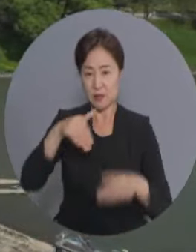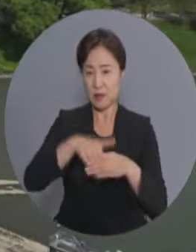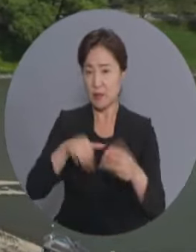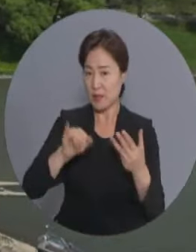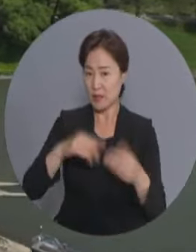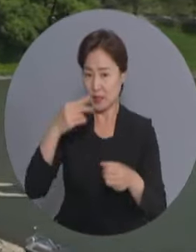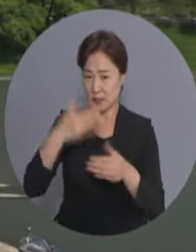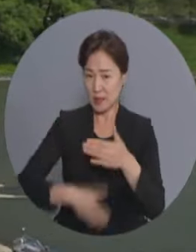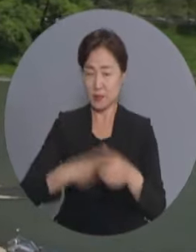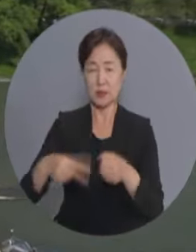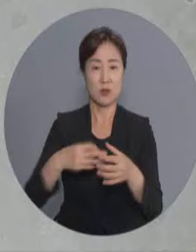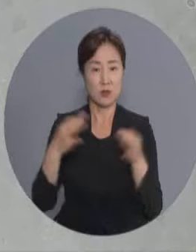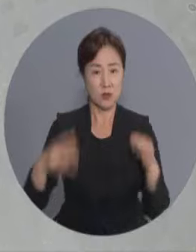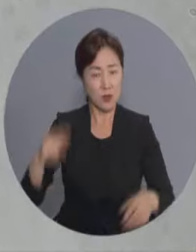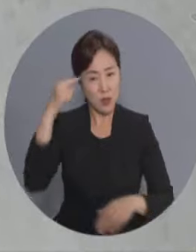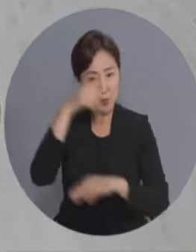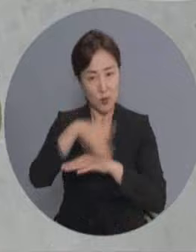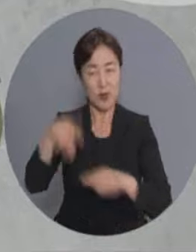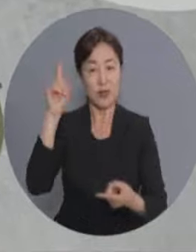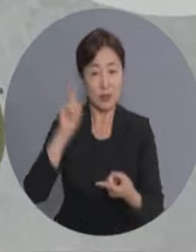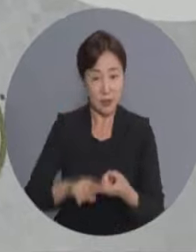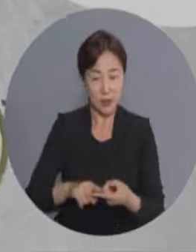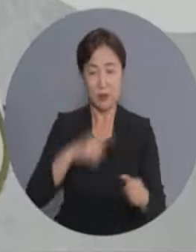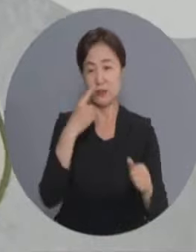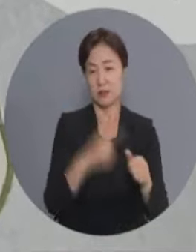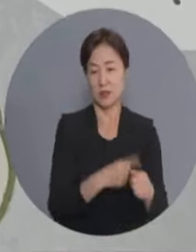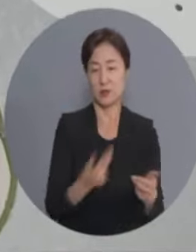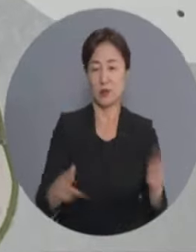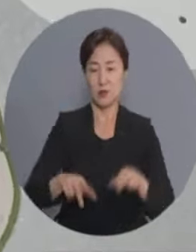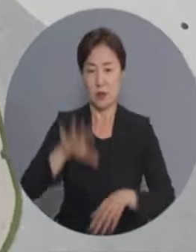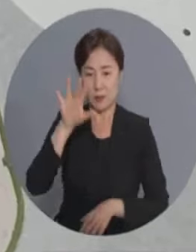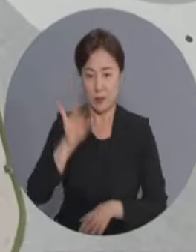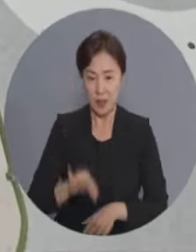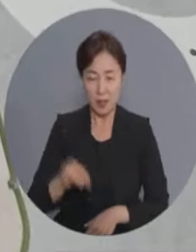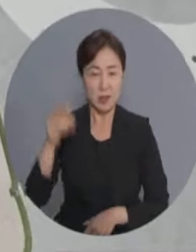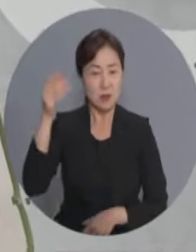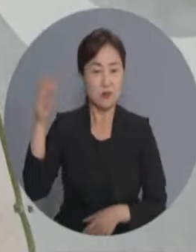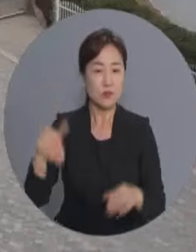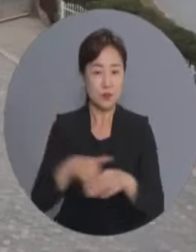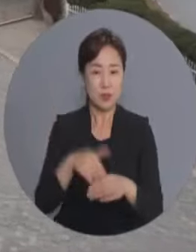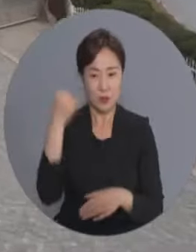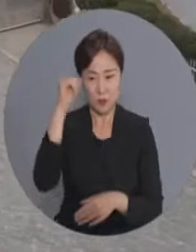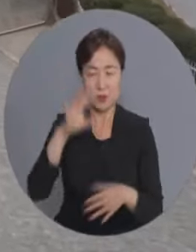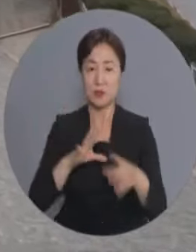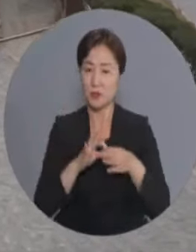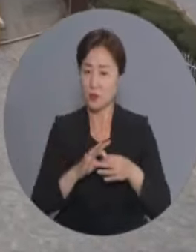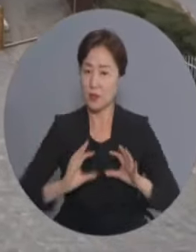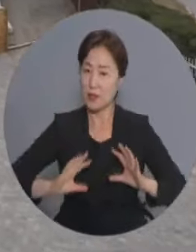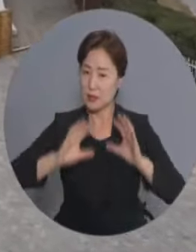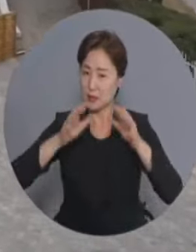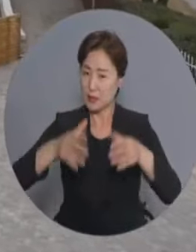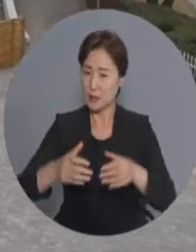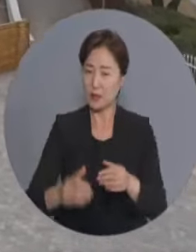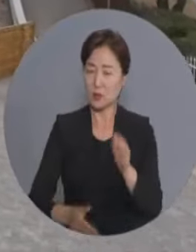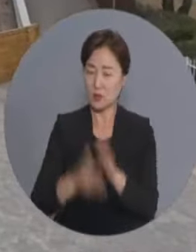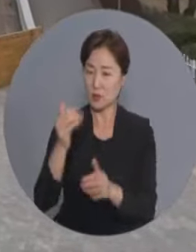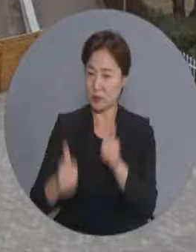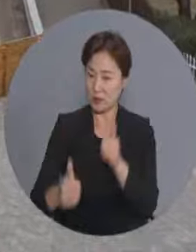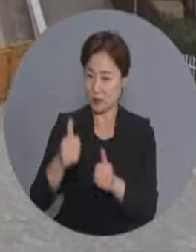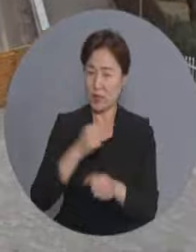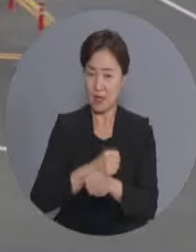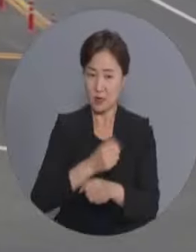남은 2년 동안 계획대로 생태와 정원이 융복합한 문화 콘텐츠를 통해 세계 도시들과 경쟁할 수